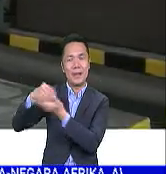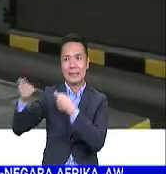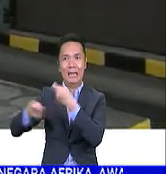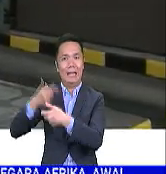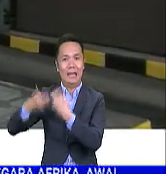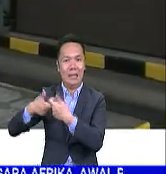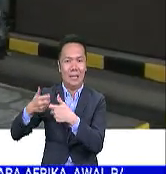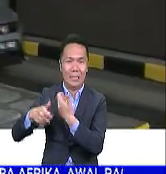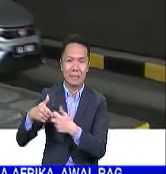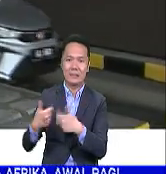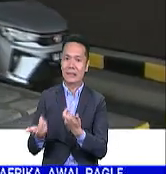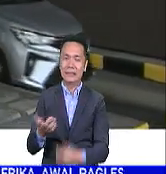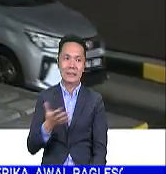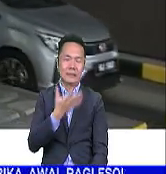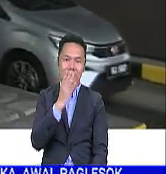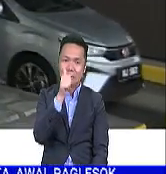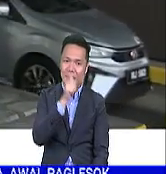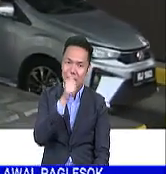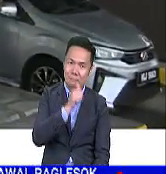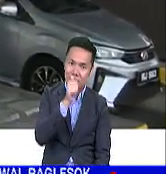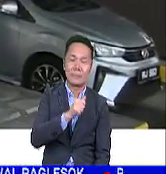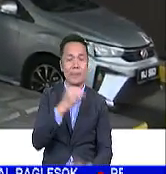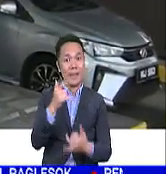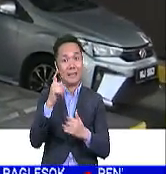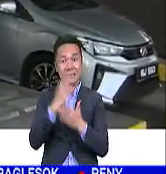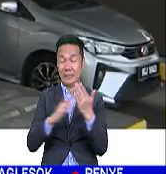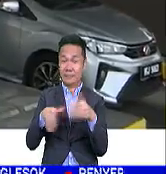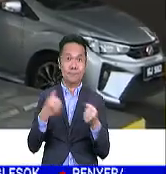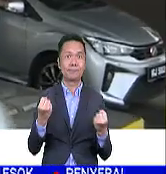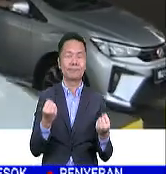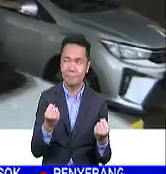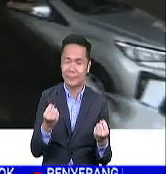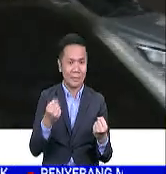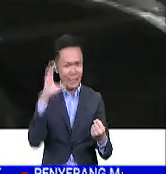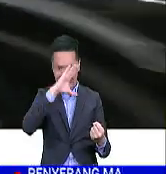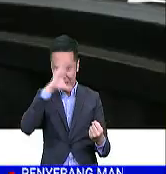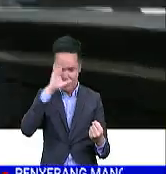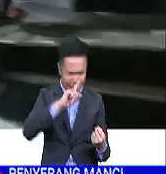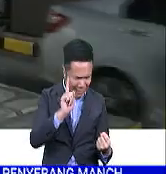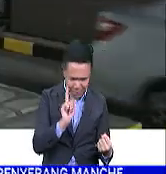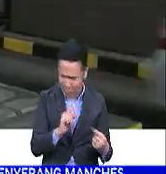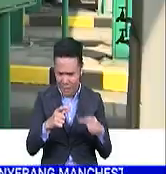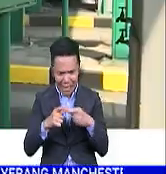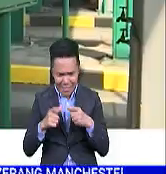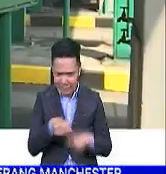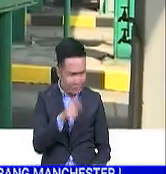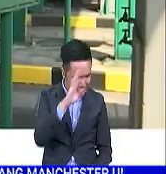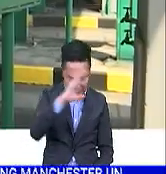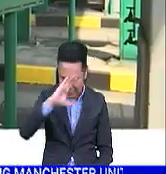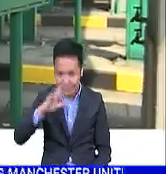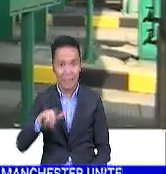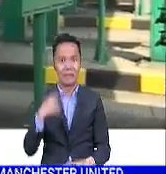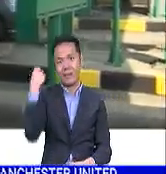yang apabila sampai ke tempat mengimbas touch and go, mereka baru mencari kad touch and go mereka, dan itu antara punca lain